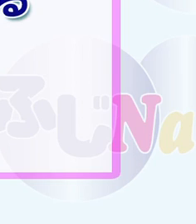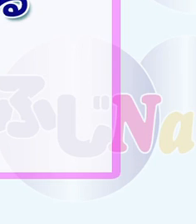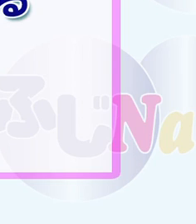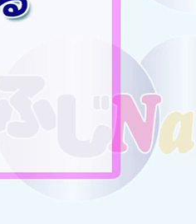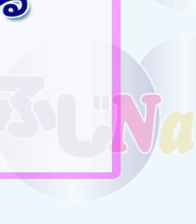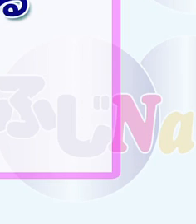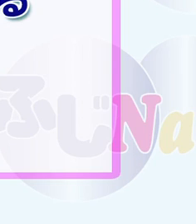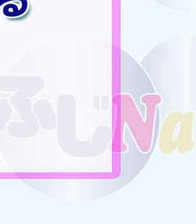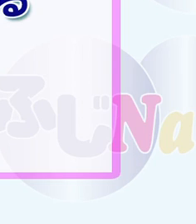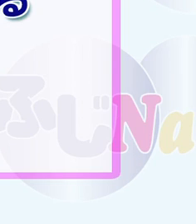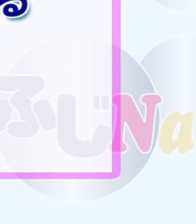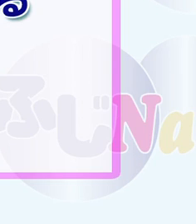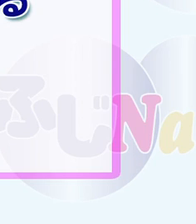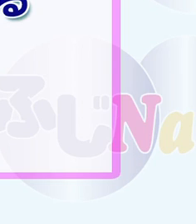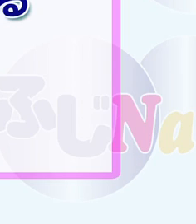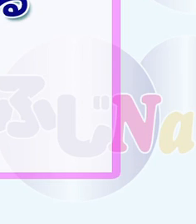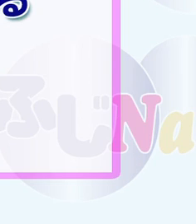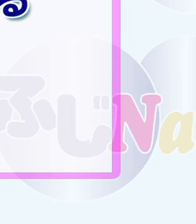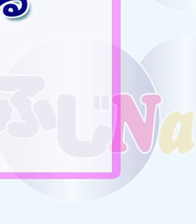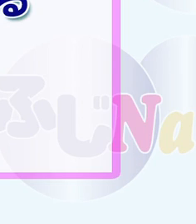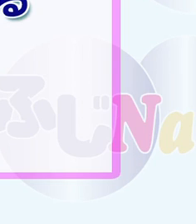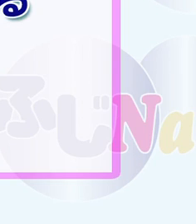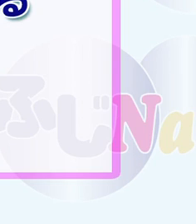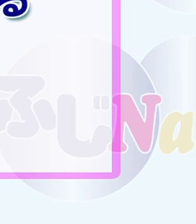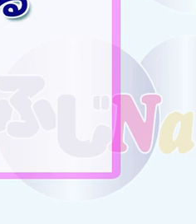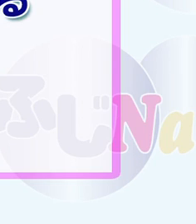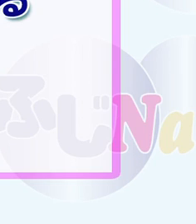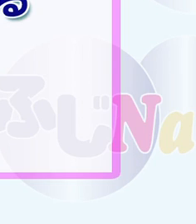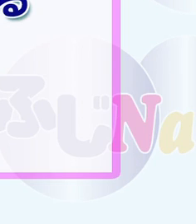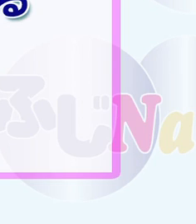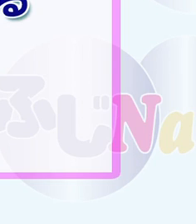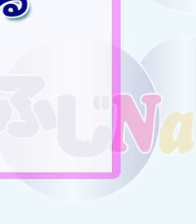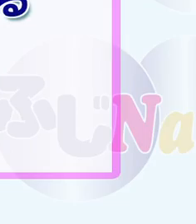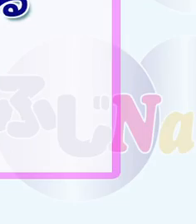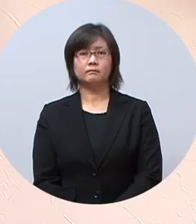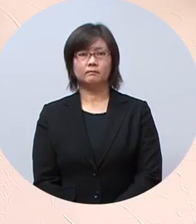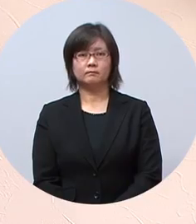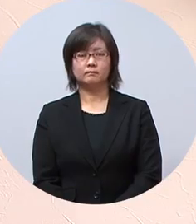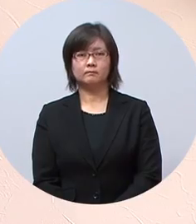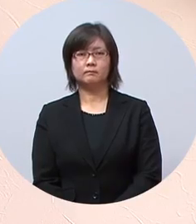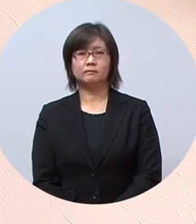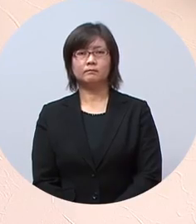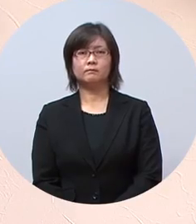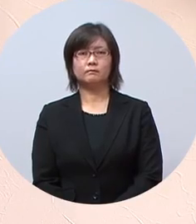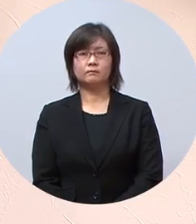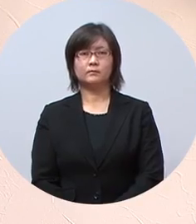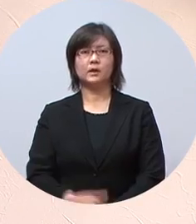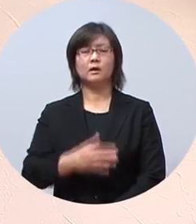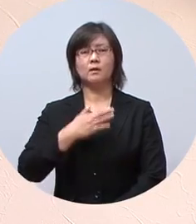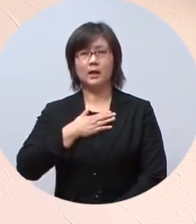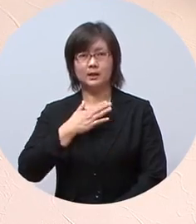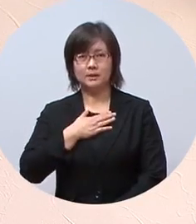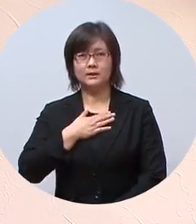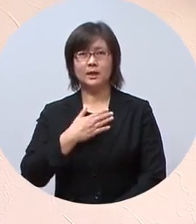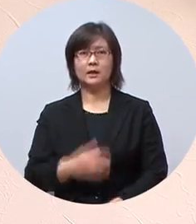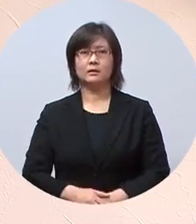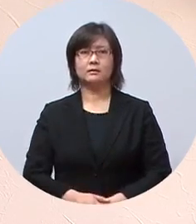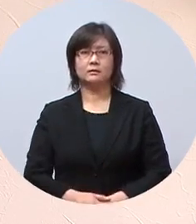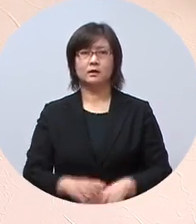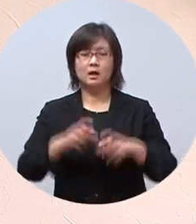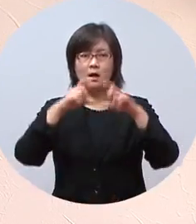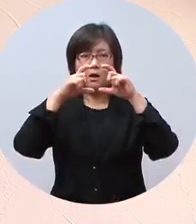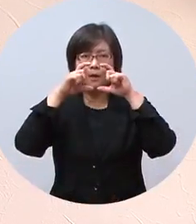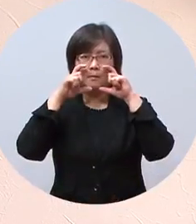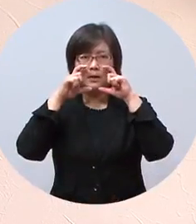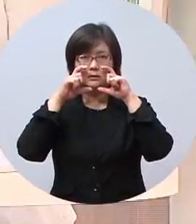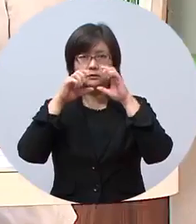などは体調に応じてより慎重に行動することが必要です。 わかりました。マスクの着用は効果